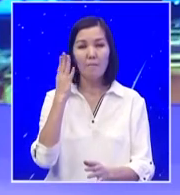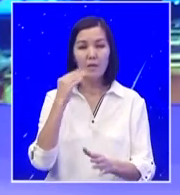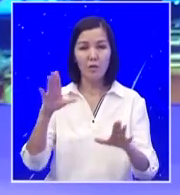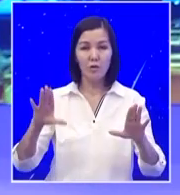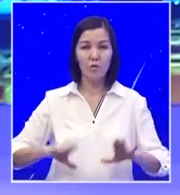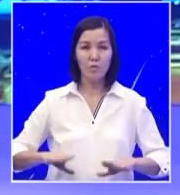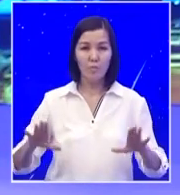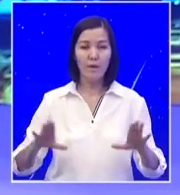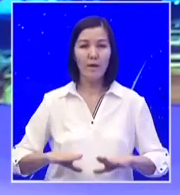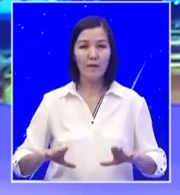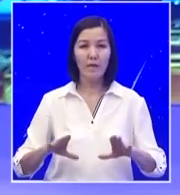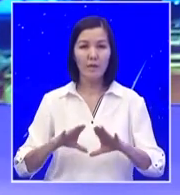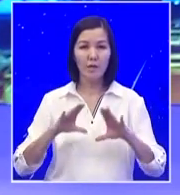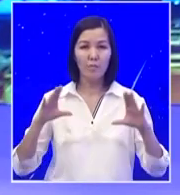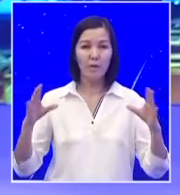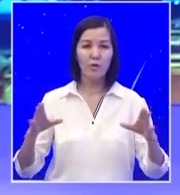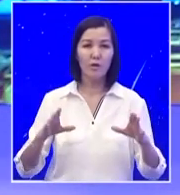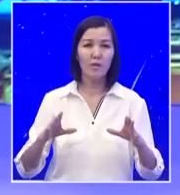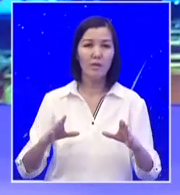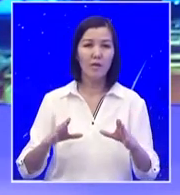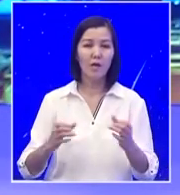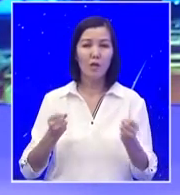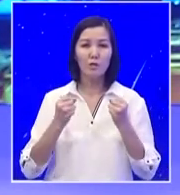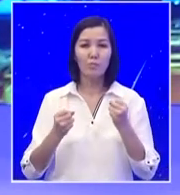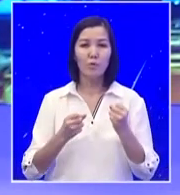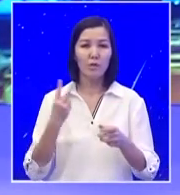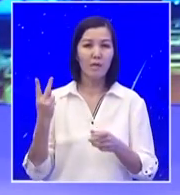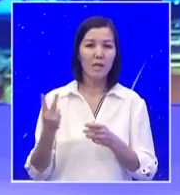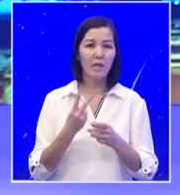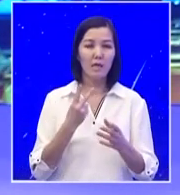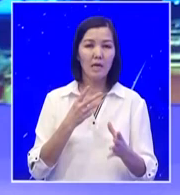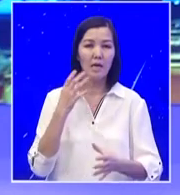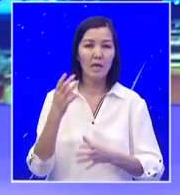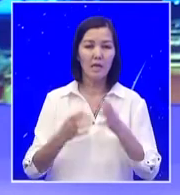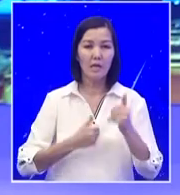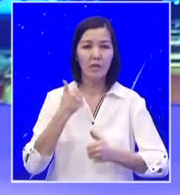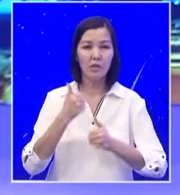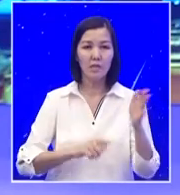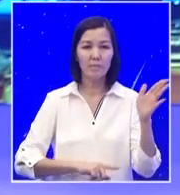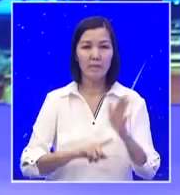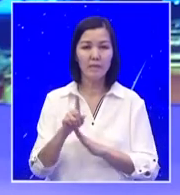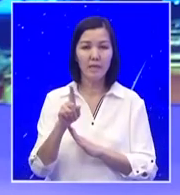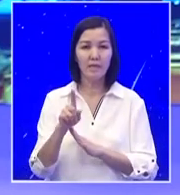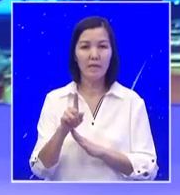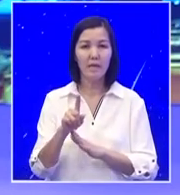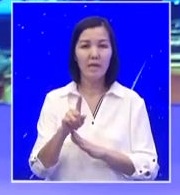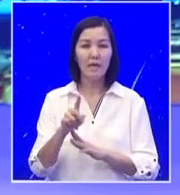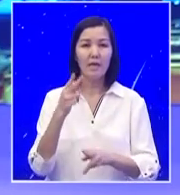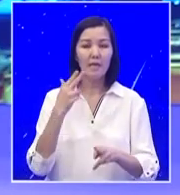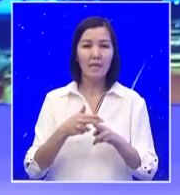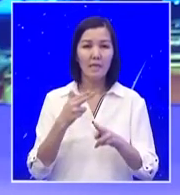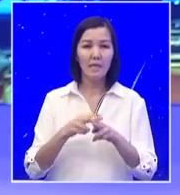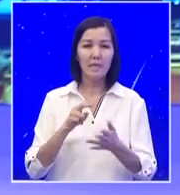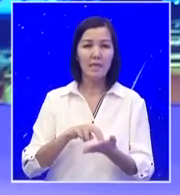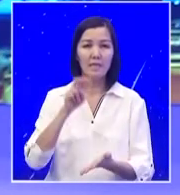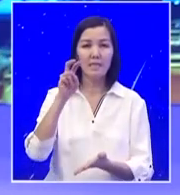Алматы тұлпар ипподромында ат үстінде орындалатын спорттың қос бірдей түрінен халықаралық жарыс басталды. Яғни олар кедергіден секіру